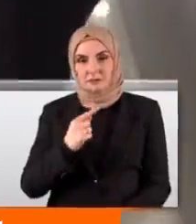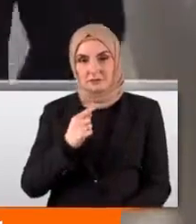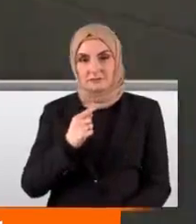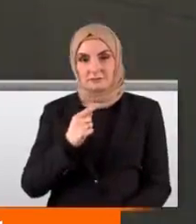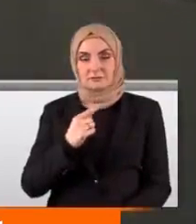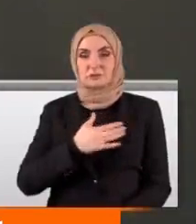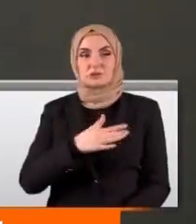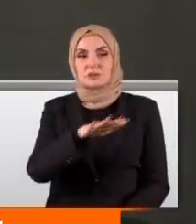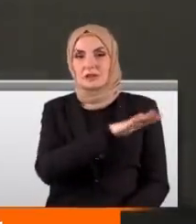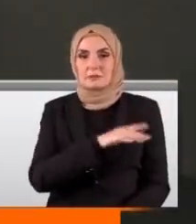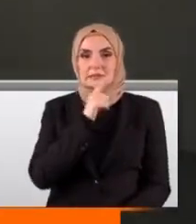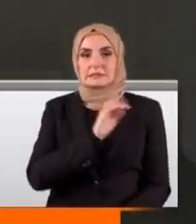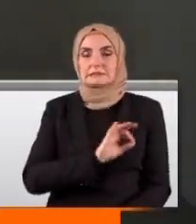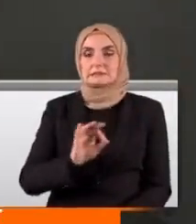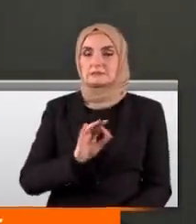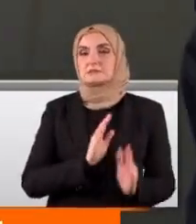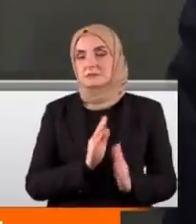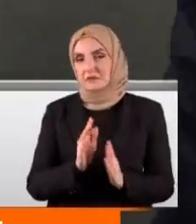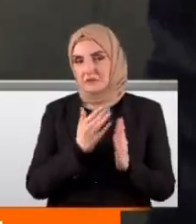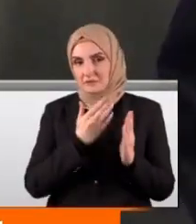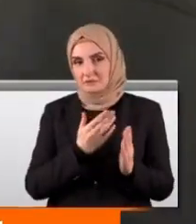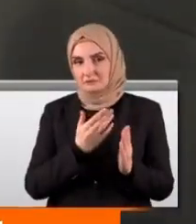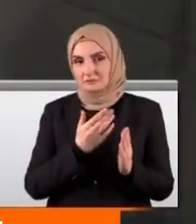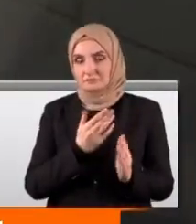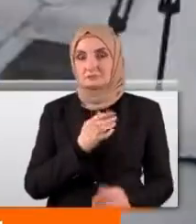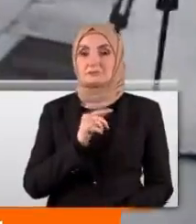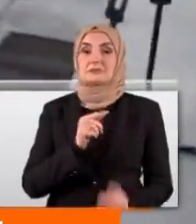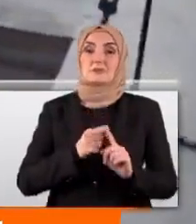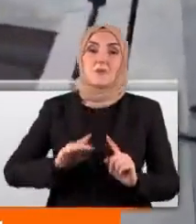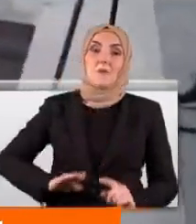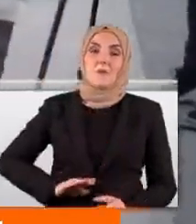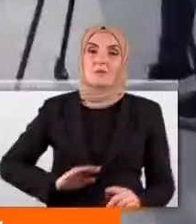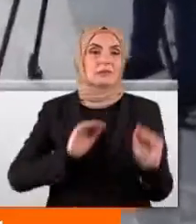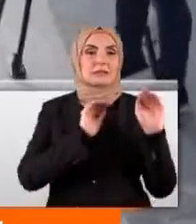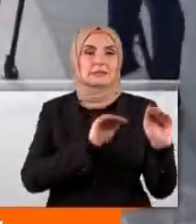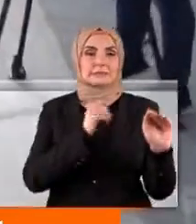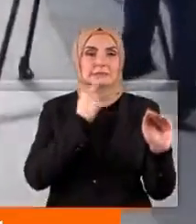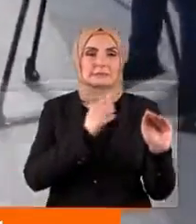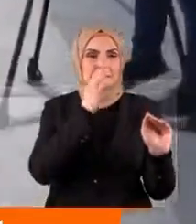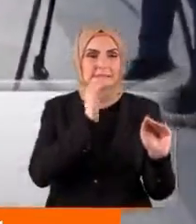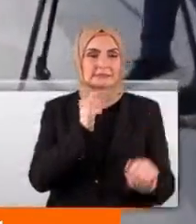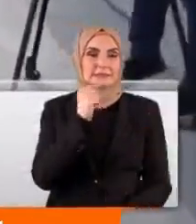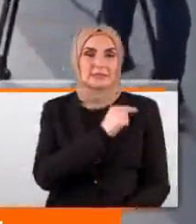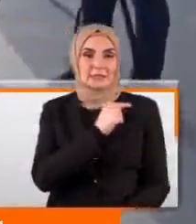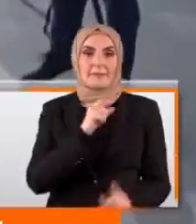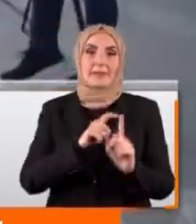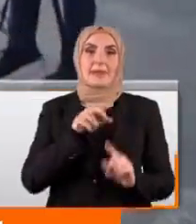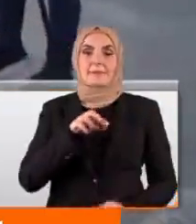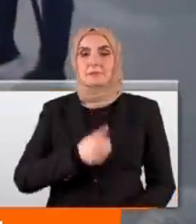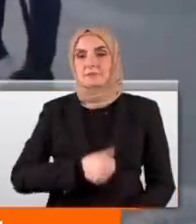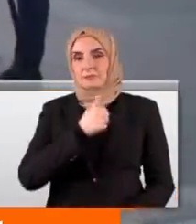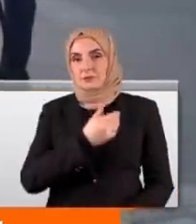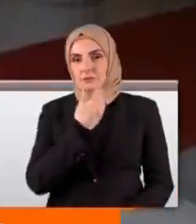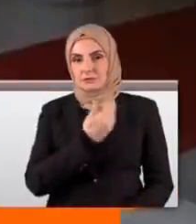yine sessiz kalmayı tercih etti. Onların yerine Kılıçdaroğlu'na destek Demokrat Parti Genel Başkanı'ndan geldi. Gültekin Uysal